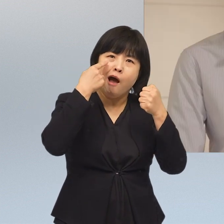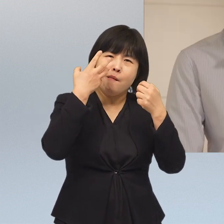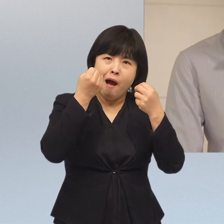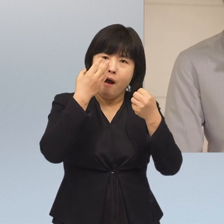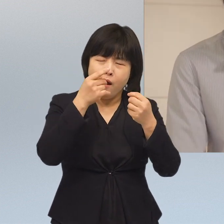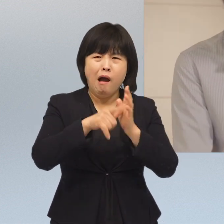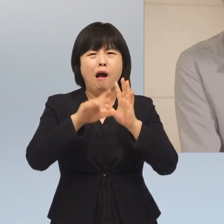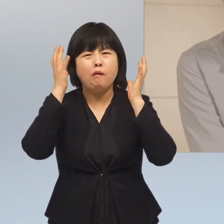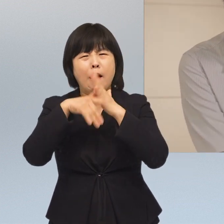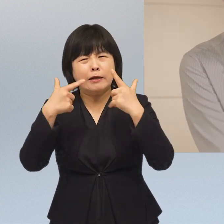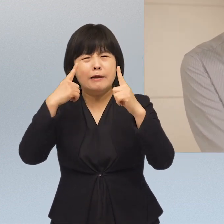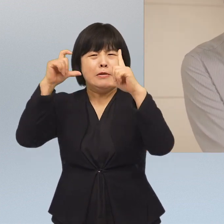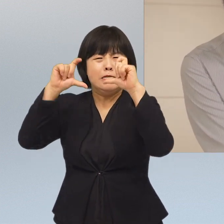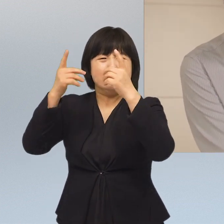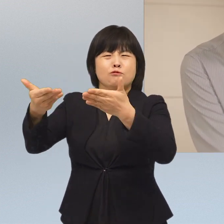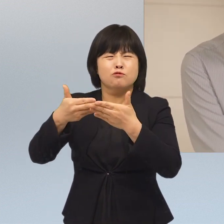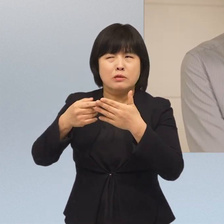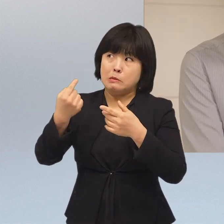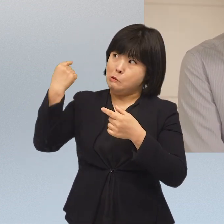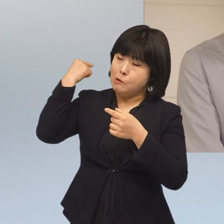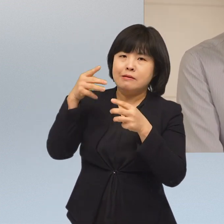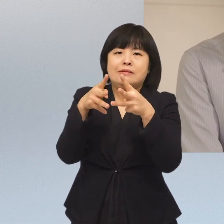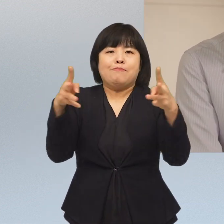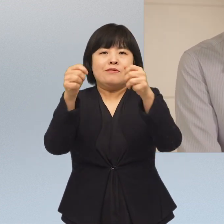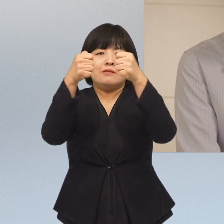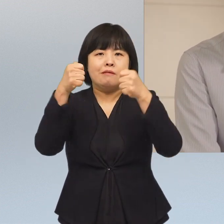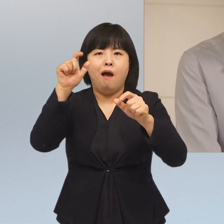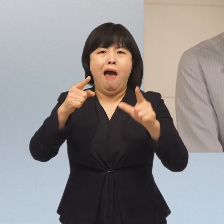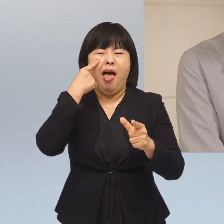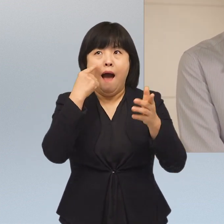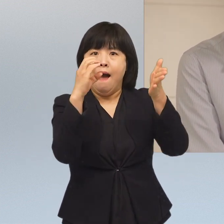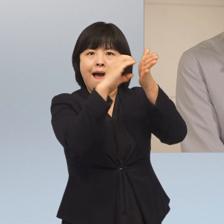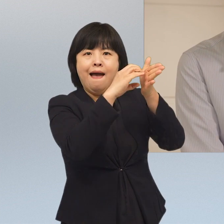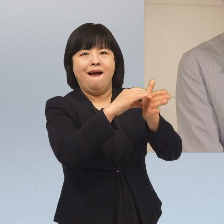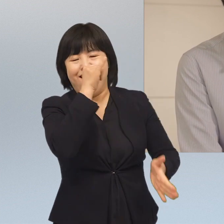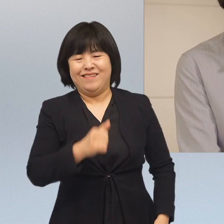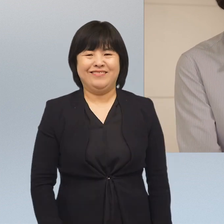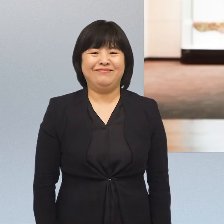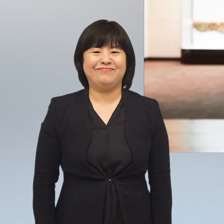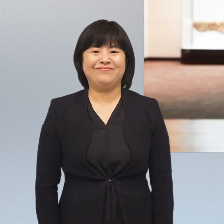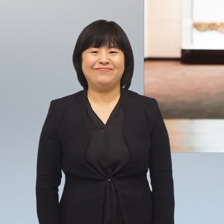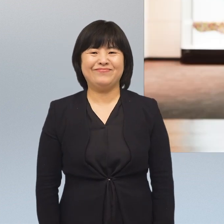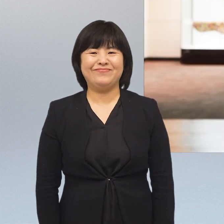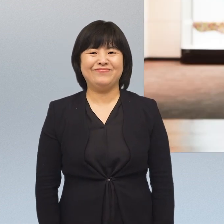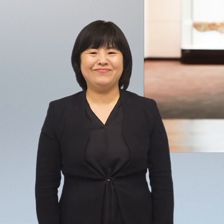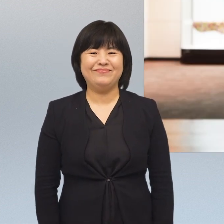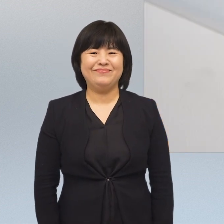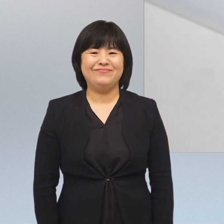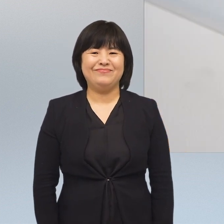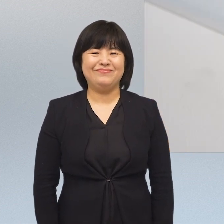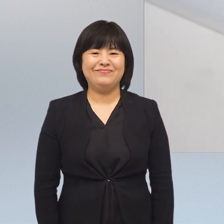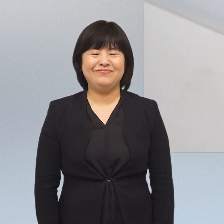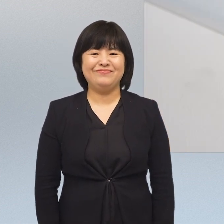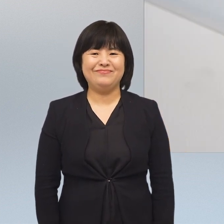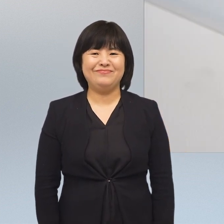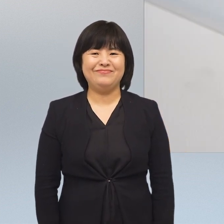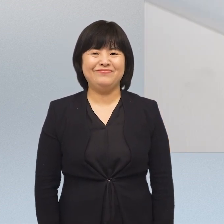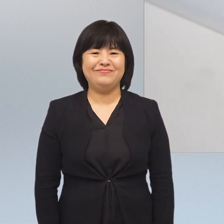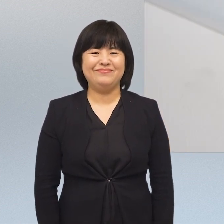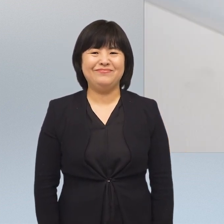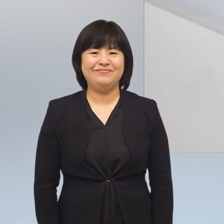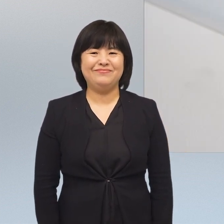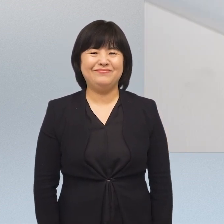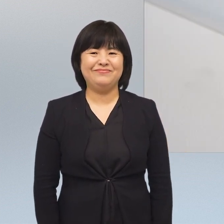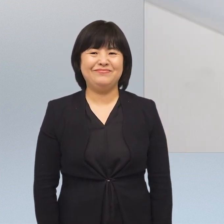찍어주셨어요. 그래서 제가 보면은 제 어릴 적도 아빠가 사진을 찍으셨는데 항상 이렇게 3층장 앞이